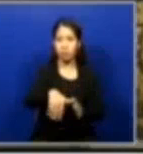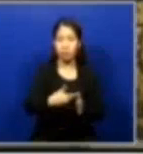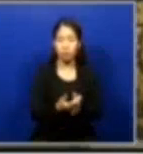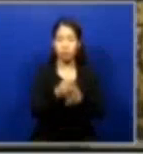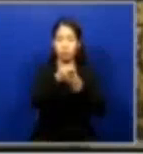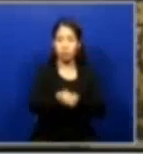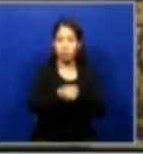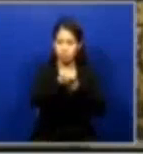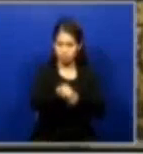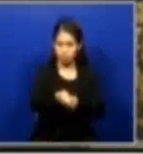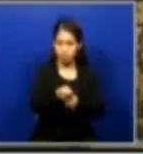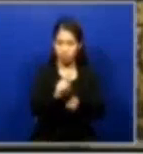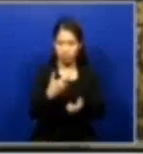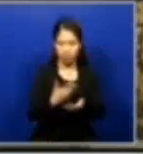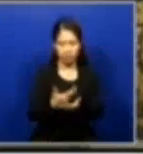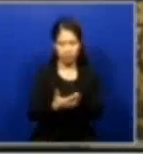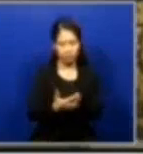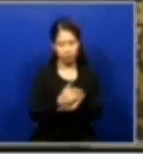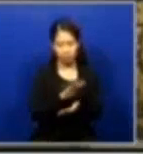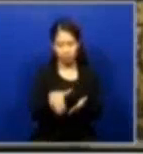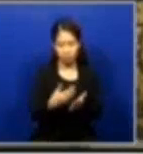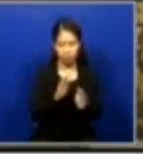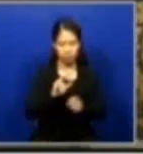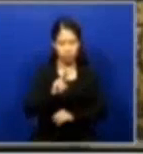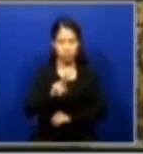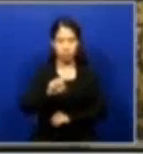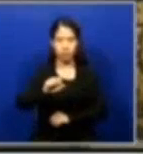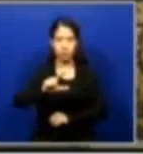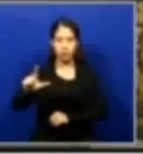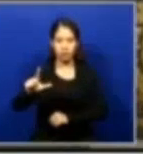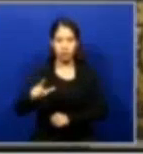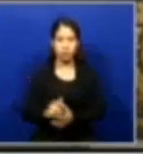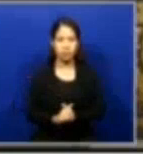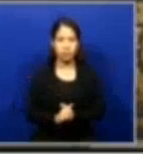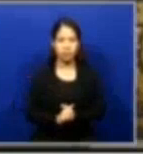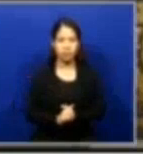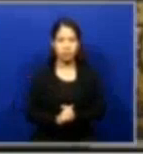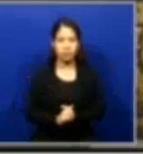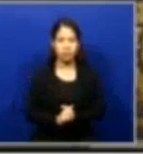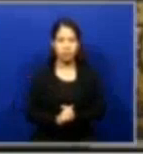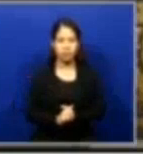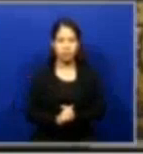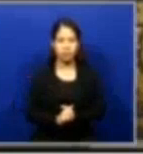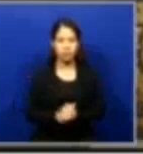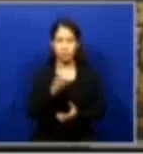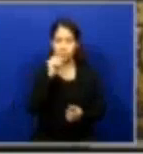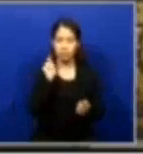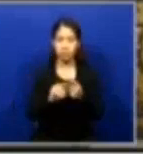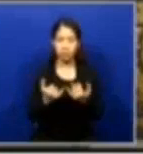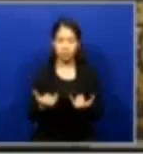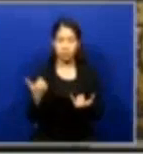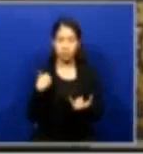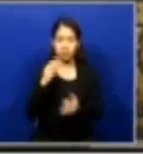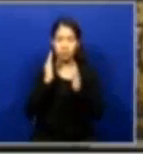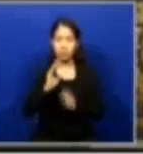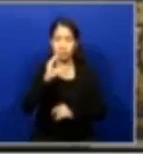รจะใช้เงินไปประมาณ 200,000 ล้านเท่านั้นเองพูดถึงตรงนี้นี่มีคนบอกว่าอ้